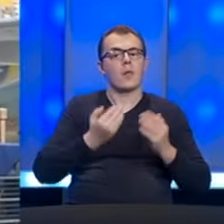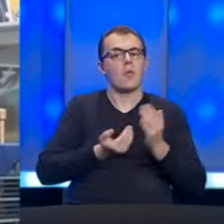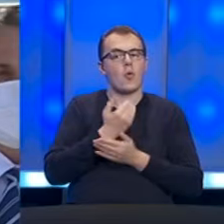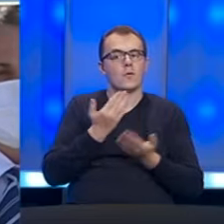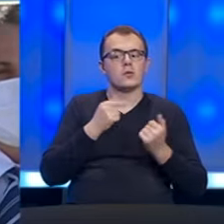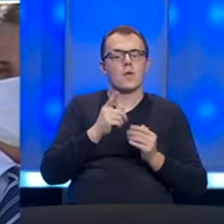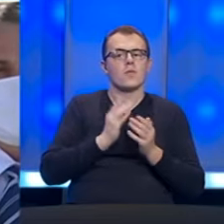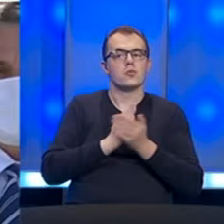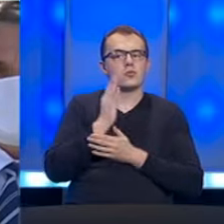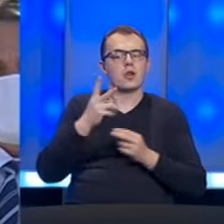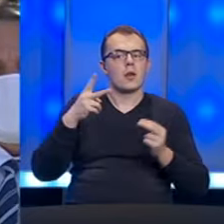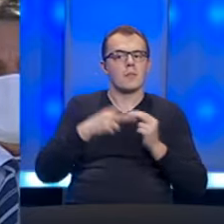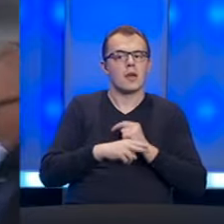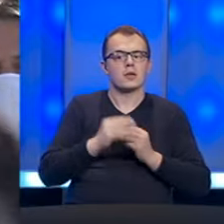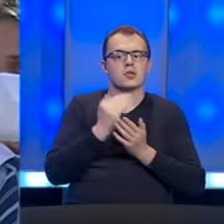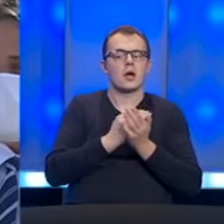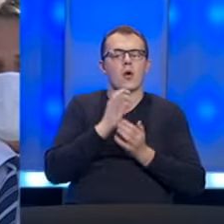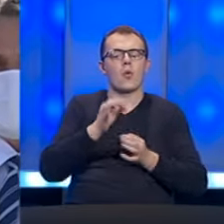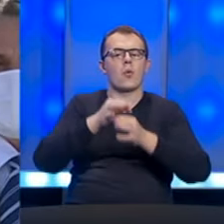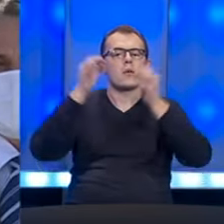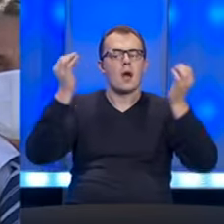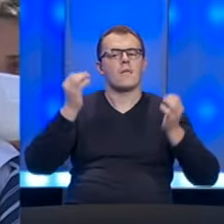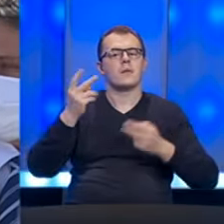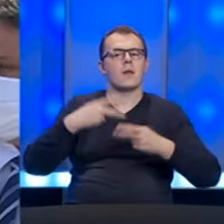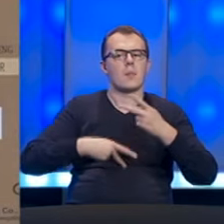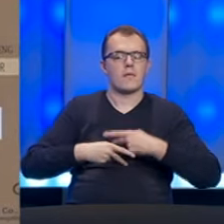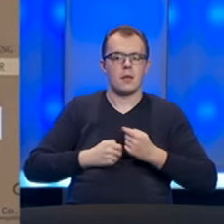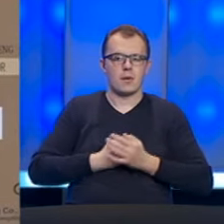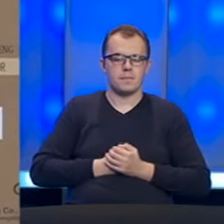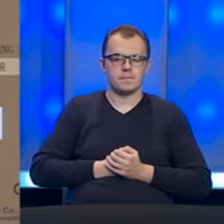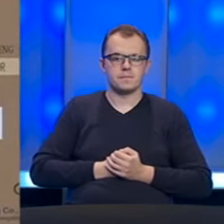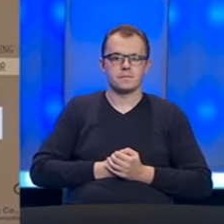u ovom slučaju prekršen zakon o javnim nabavkama.